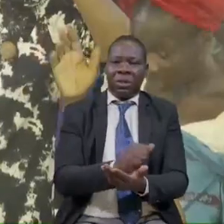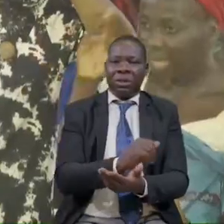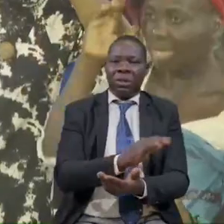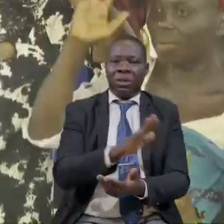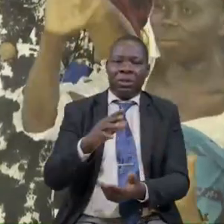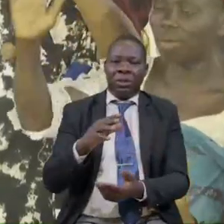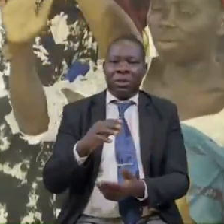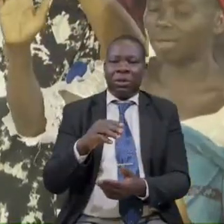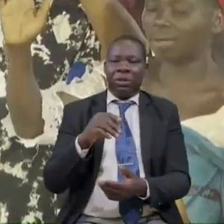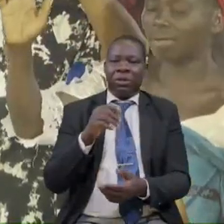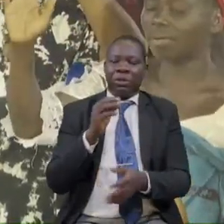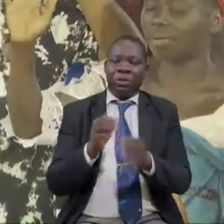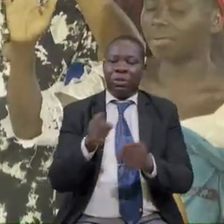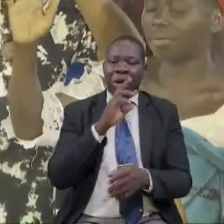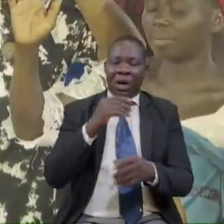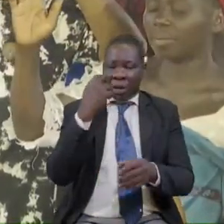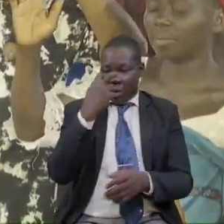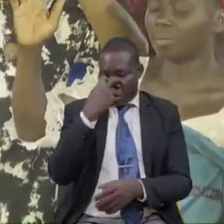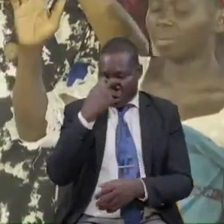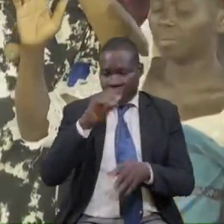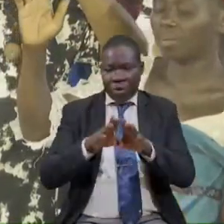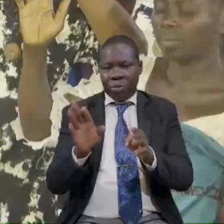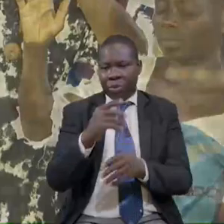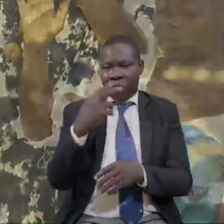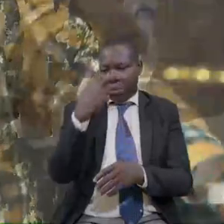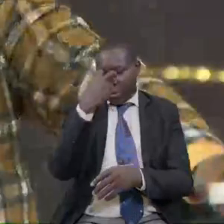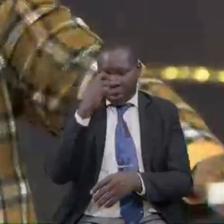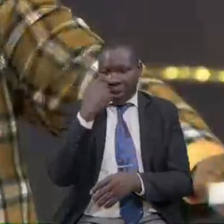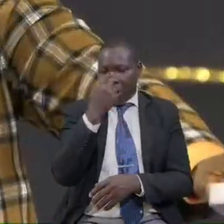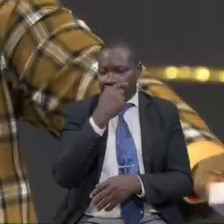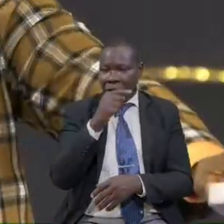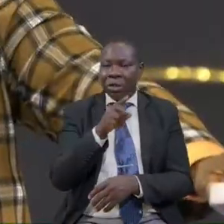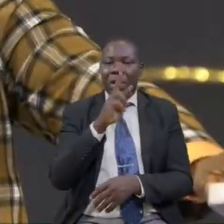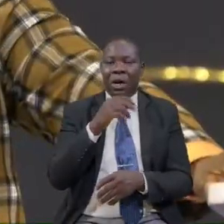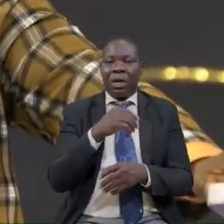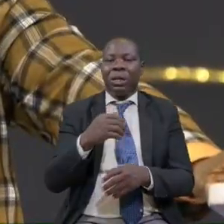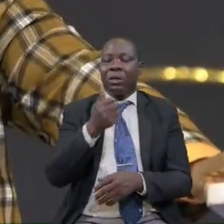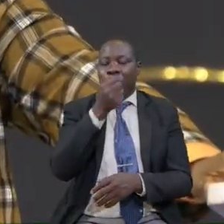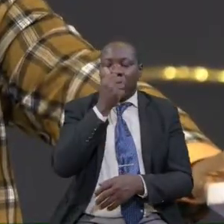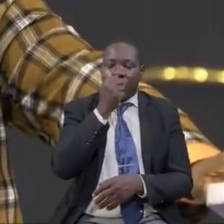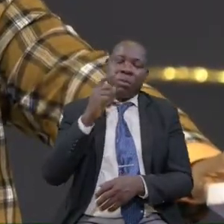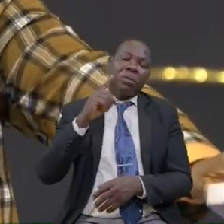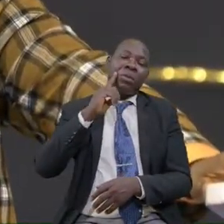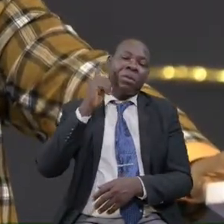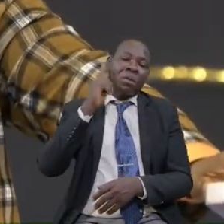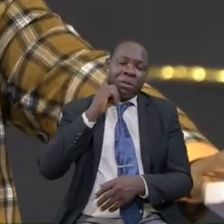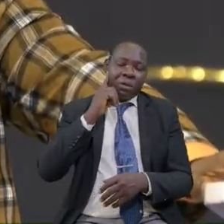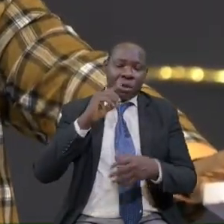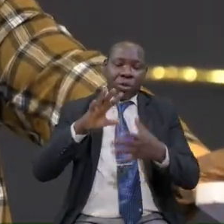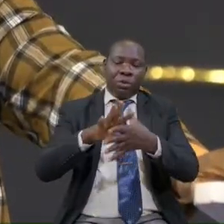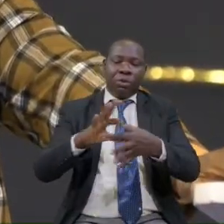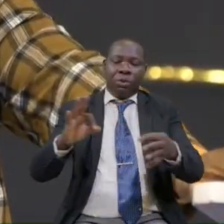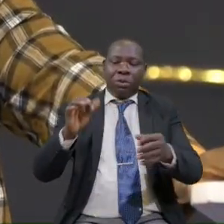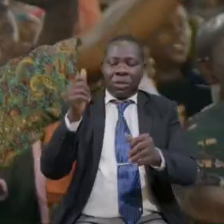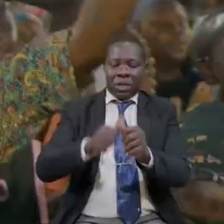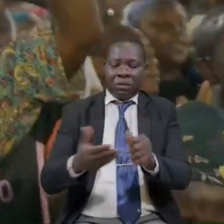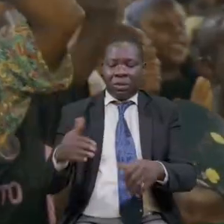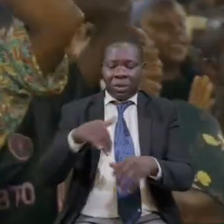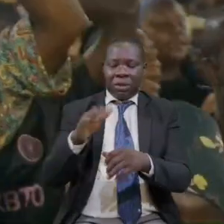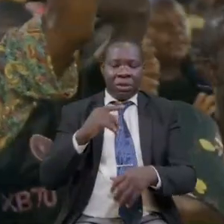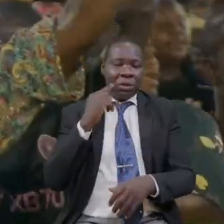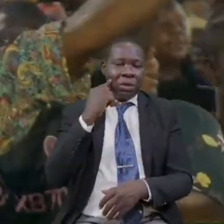Si vous êtes aveugle, vous allez voir. Vous êtes sourd, vous êtes muet. Alors, il va vous